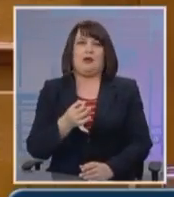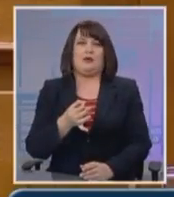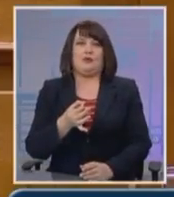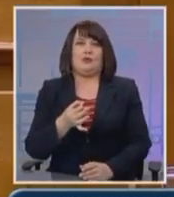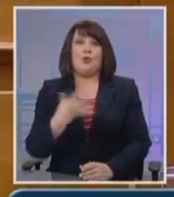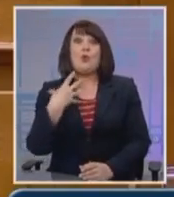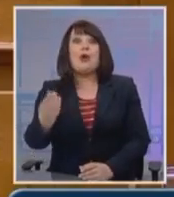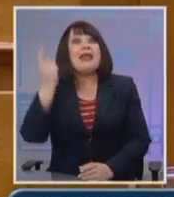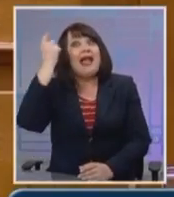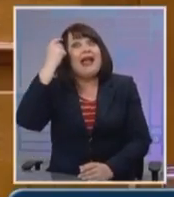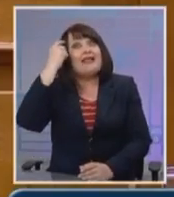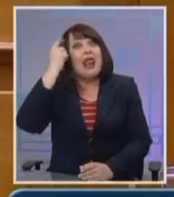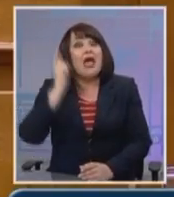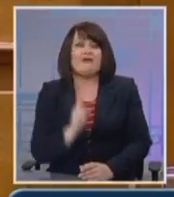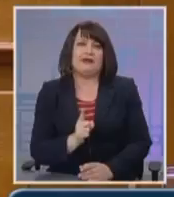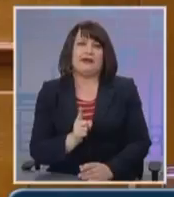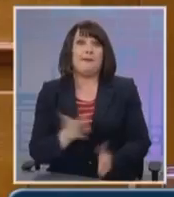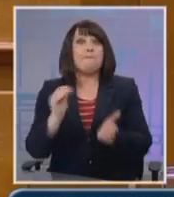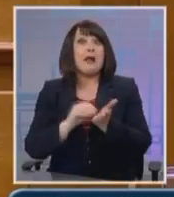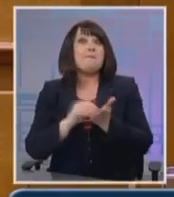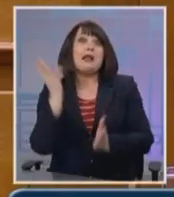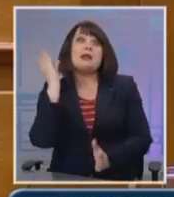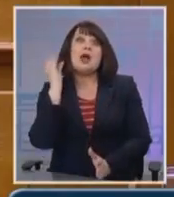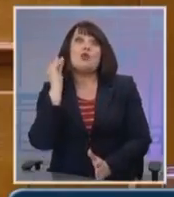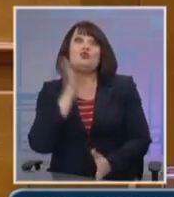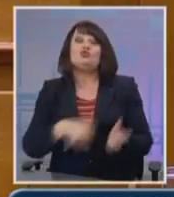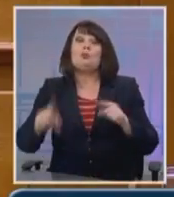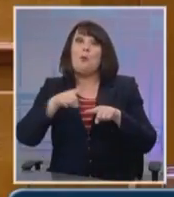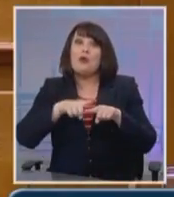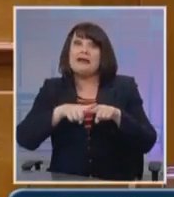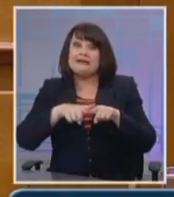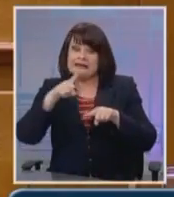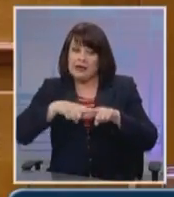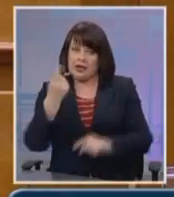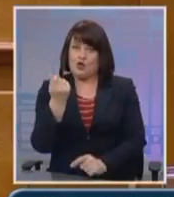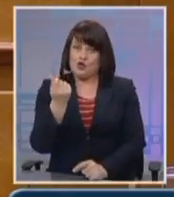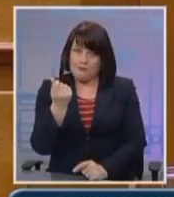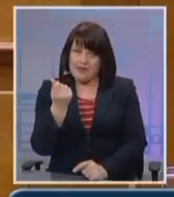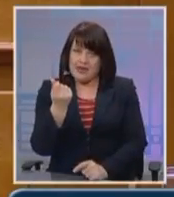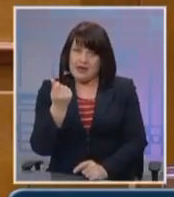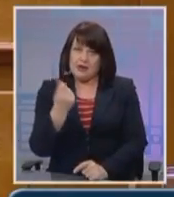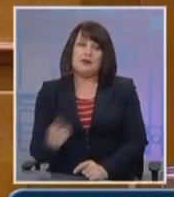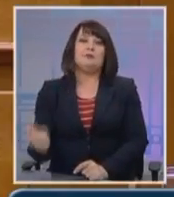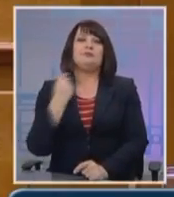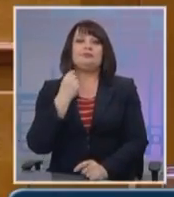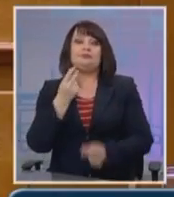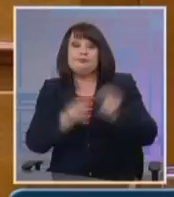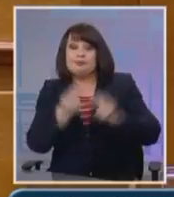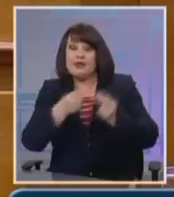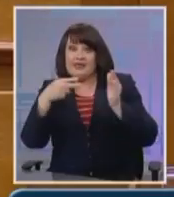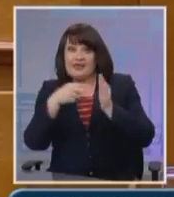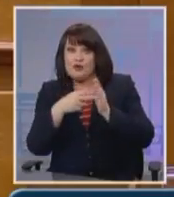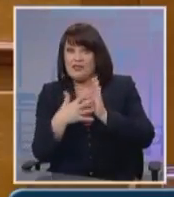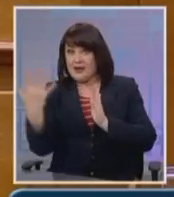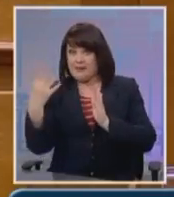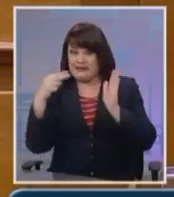να το εμπεδώσετε και να το ακούσουν και πάλι οι Έλληνες πολίτες. Η ελληνική οικονομία θα χάσει αθρηστικά το